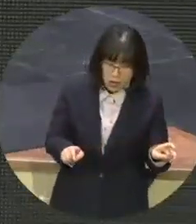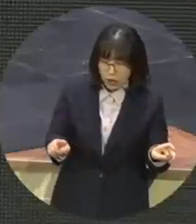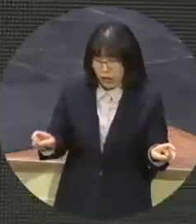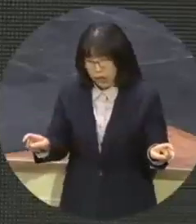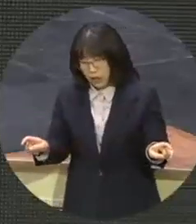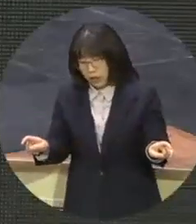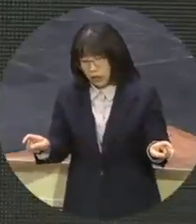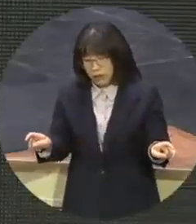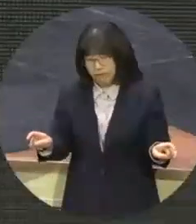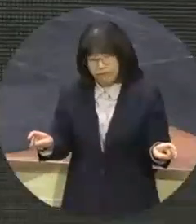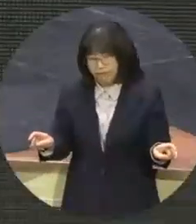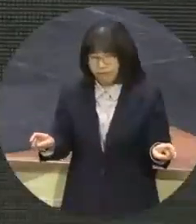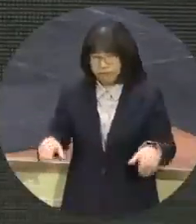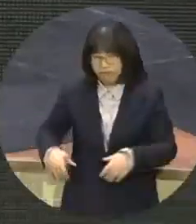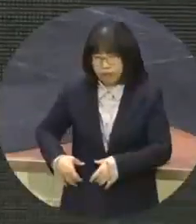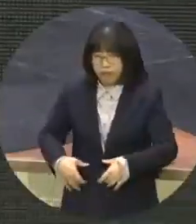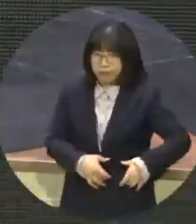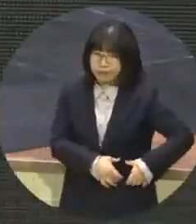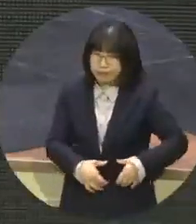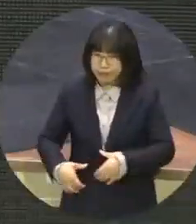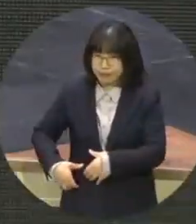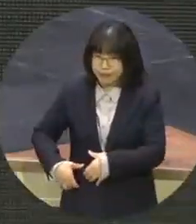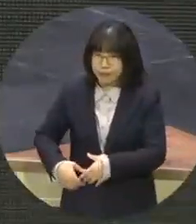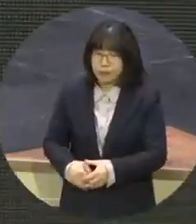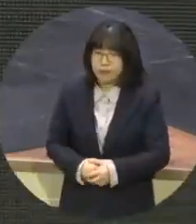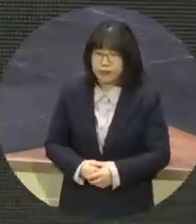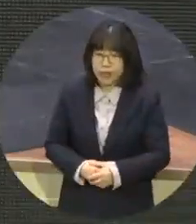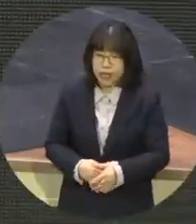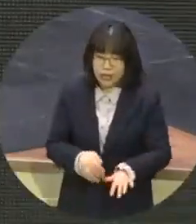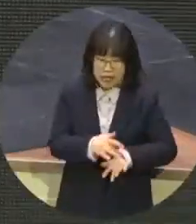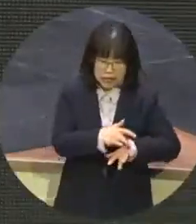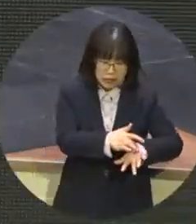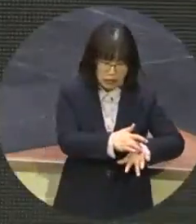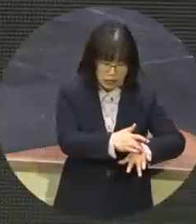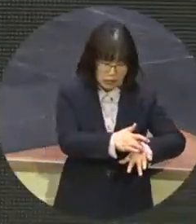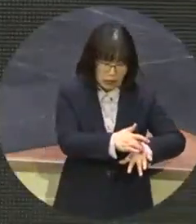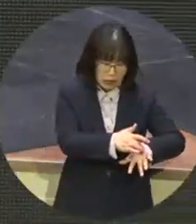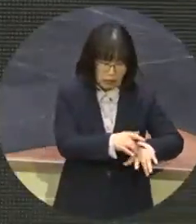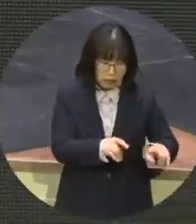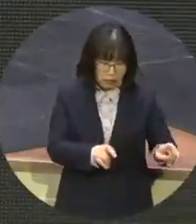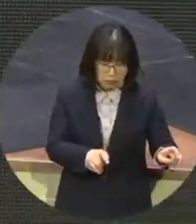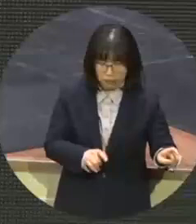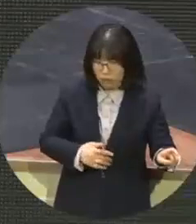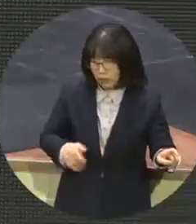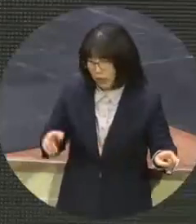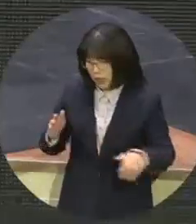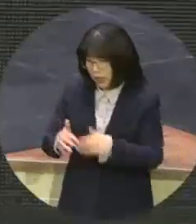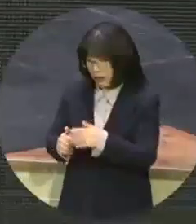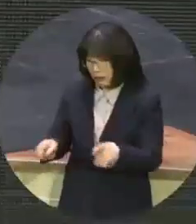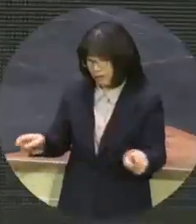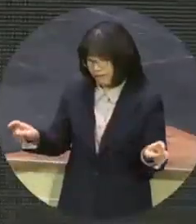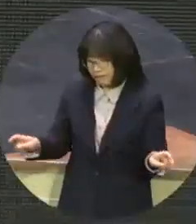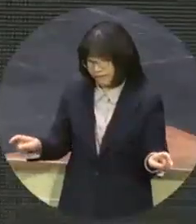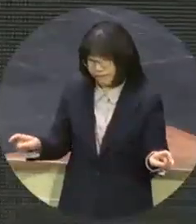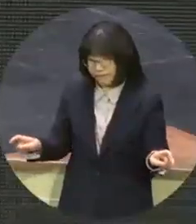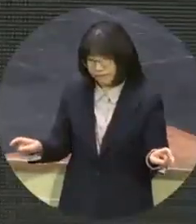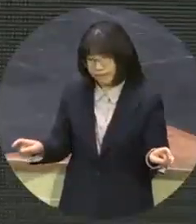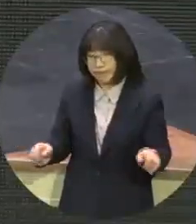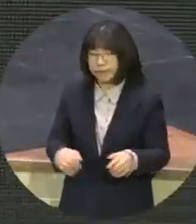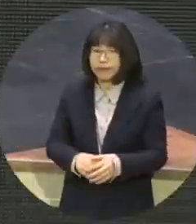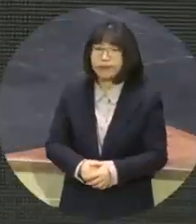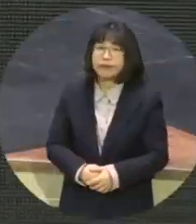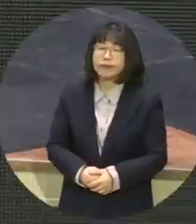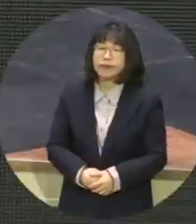좋고 그저 이렇게 두 마음 품는 것, 자꾸 사단에 뿌려놓은 가라지에 그냥 생각이 휩쓸려가는 이